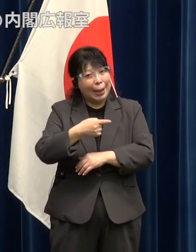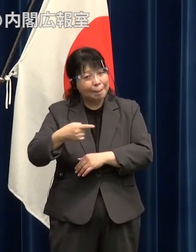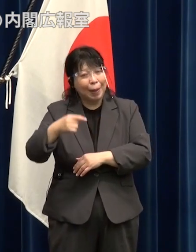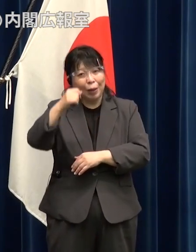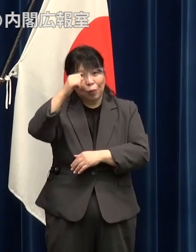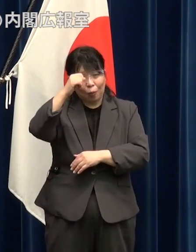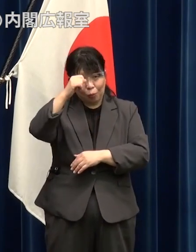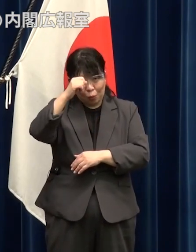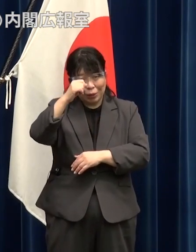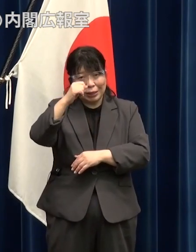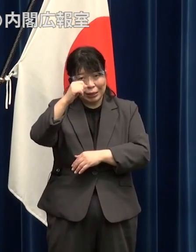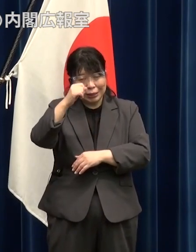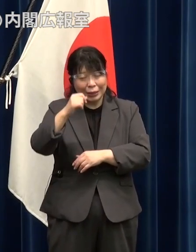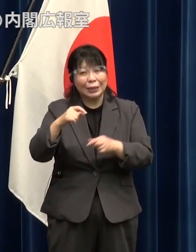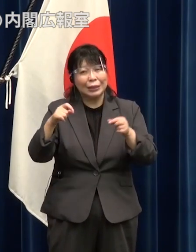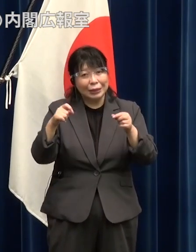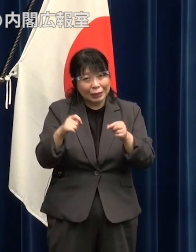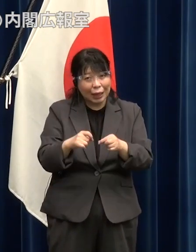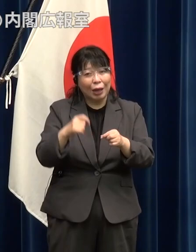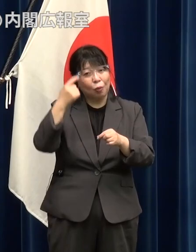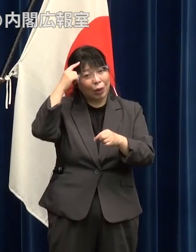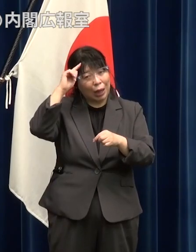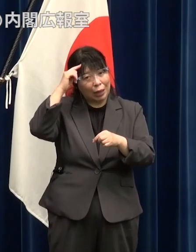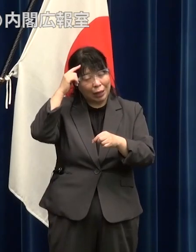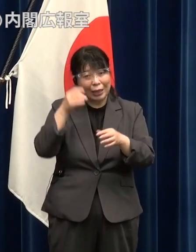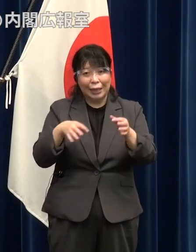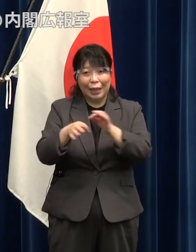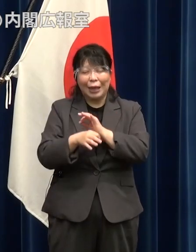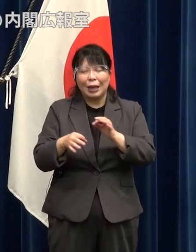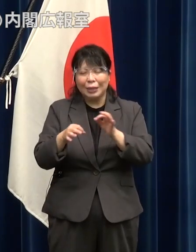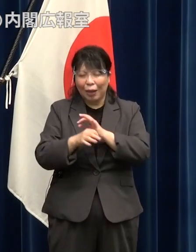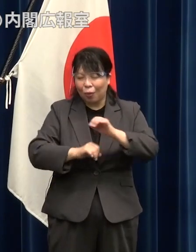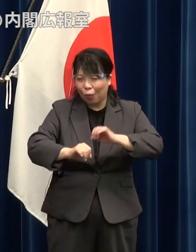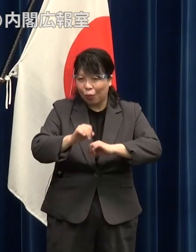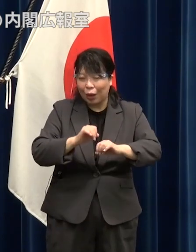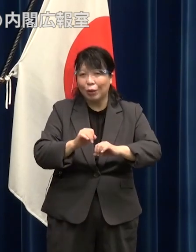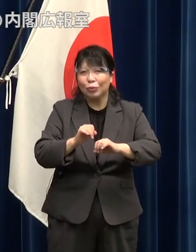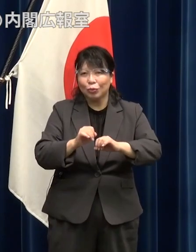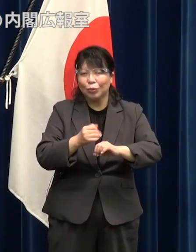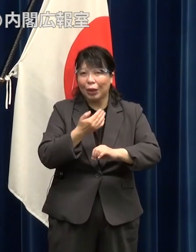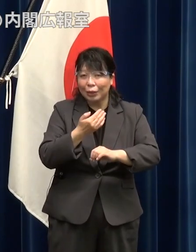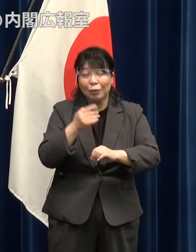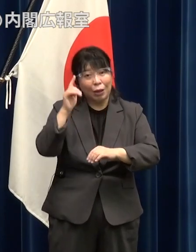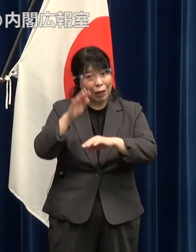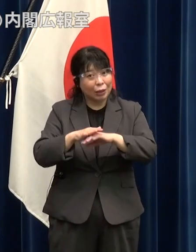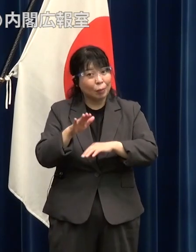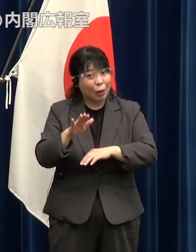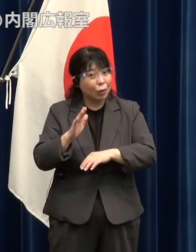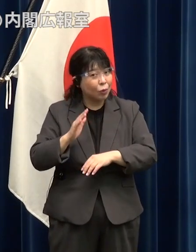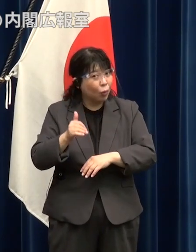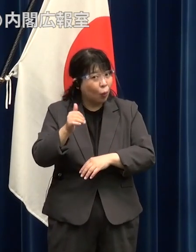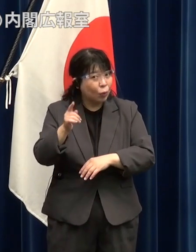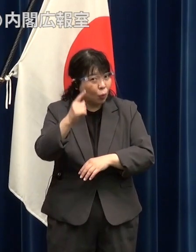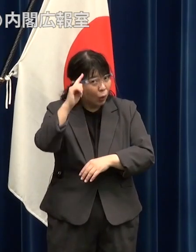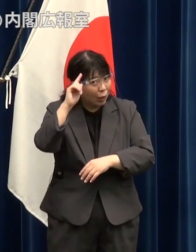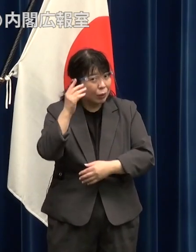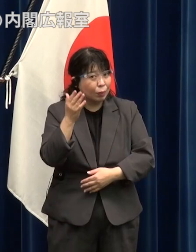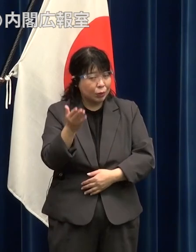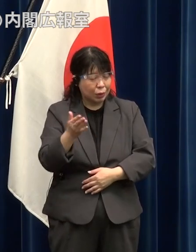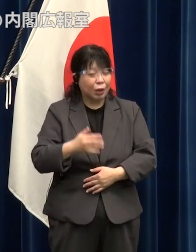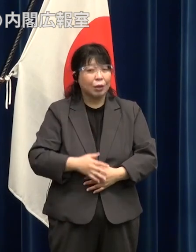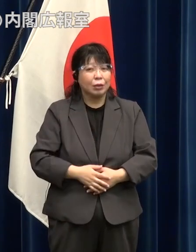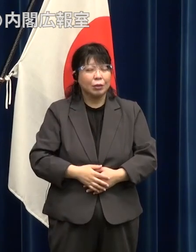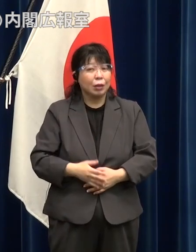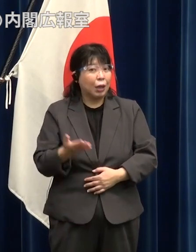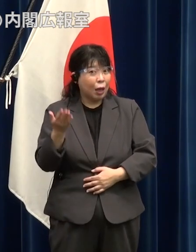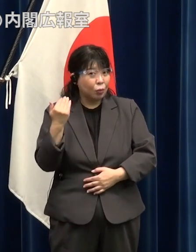という考え方もありますけれども、首相はこの見直しについてどういうふうにお考えでしょうか。先ほど年